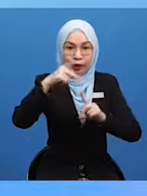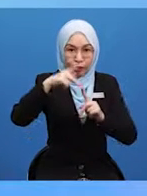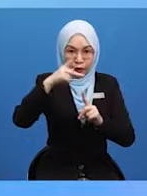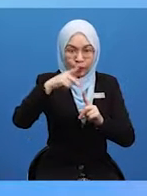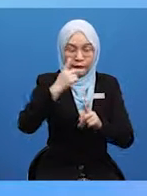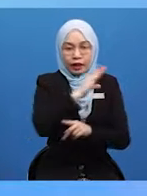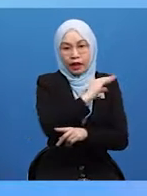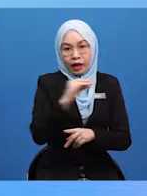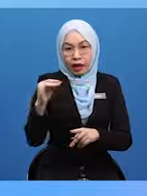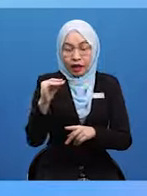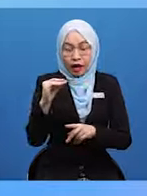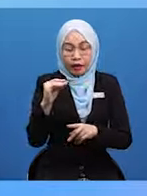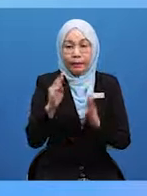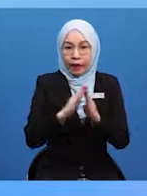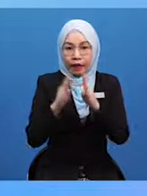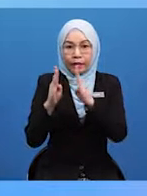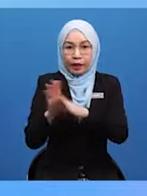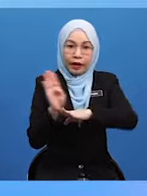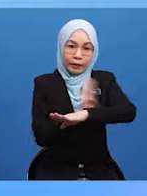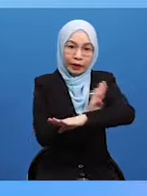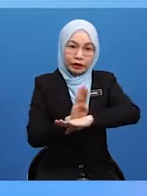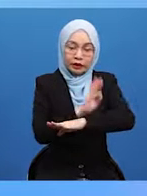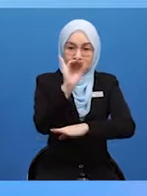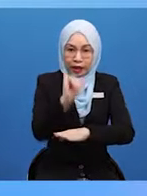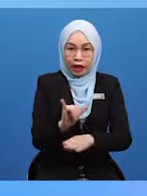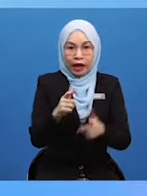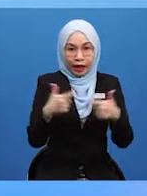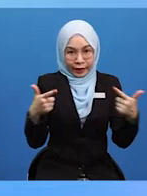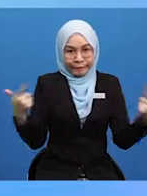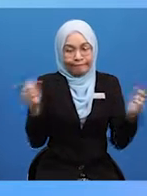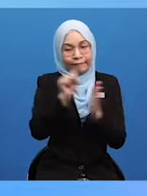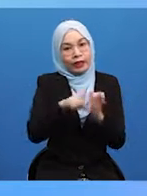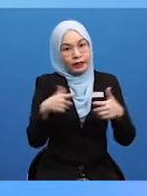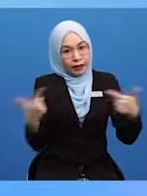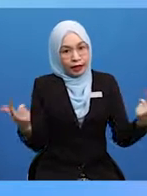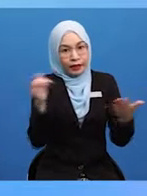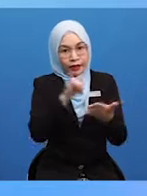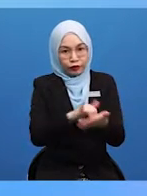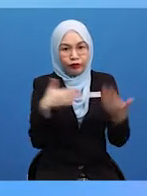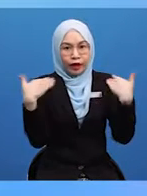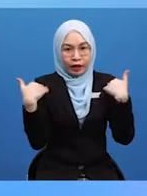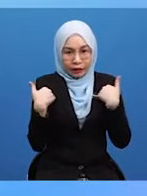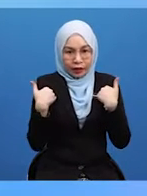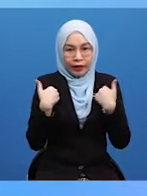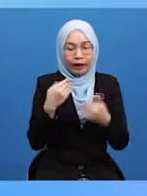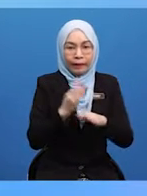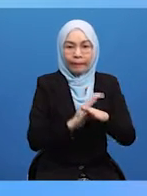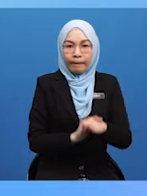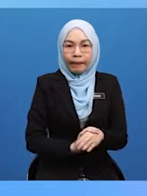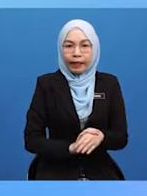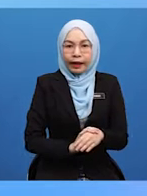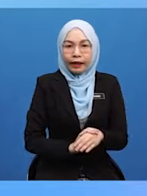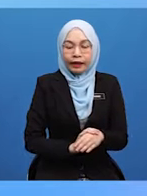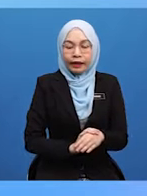lain. Selain itu, terdapat bandar pelabuhan seperti Pasir Gudang